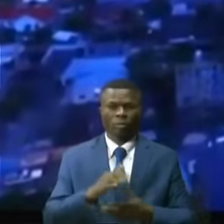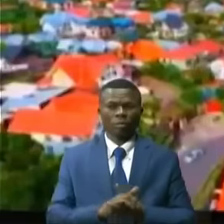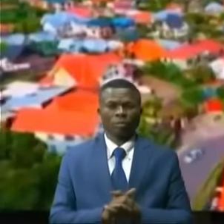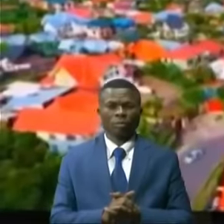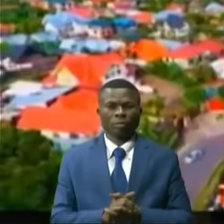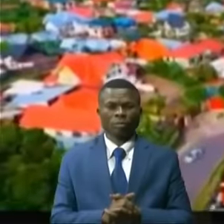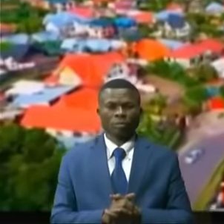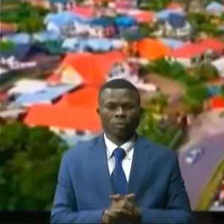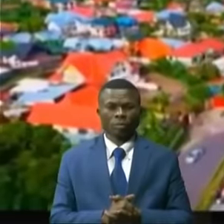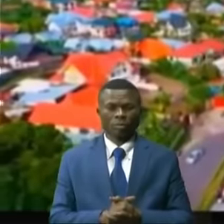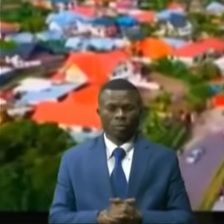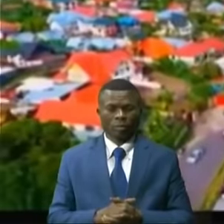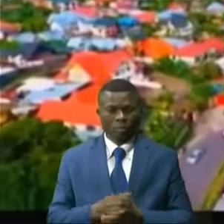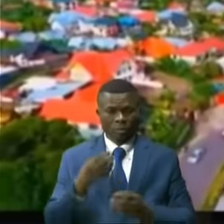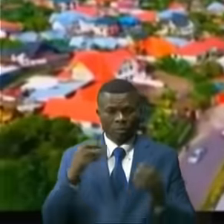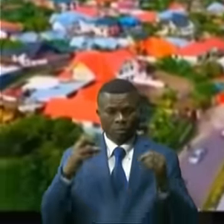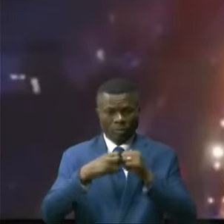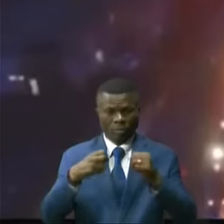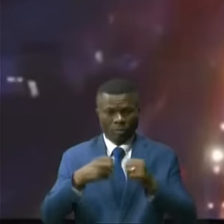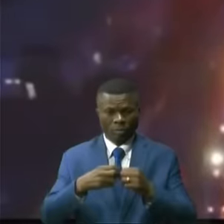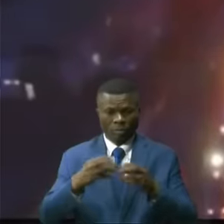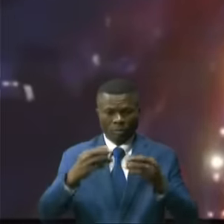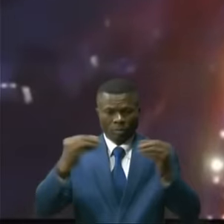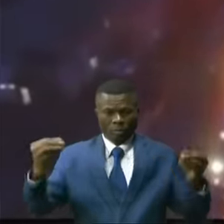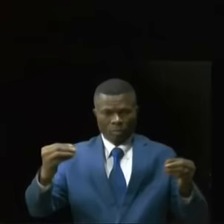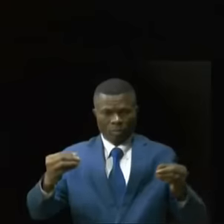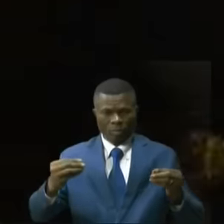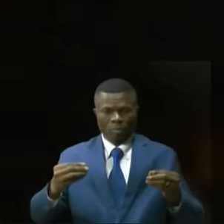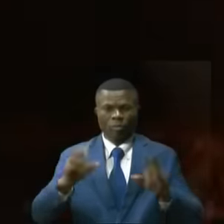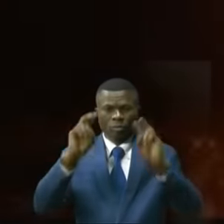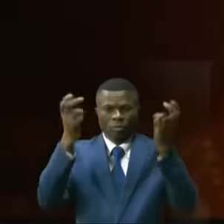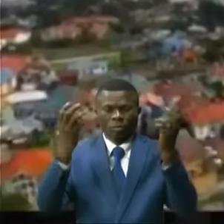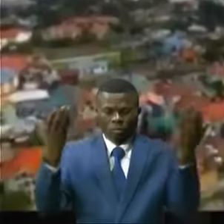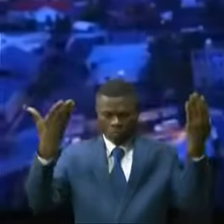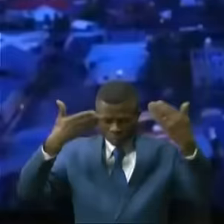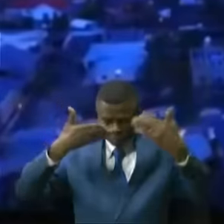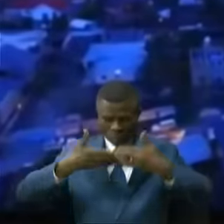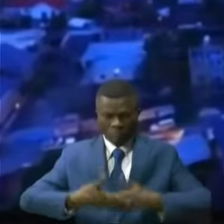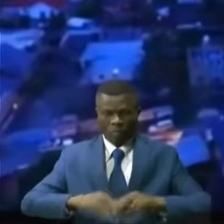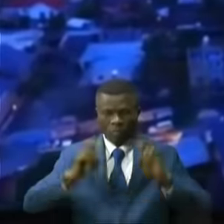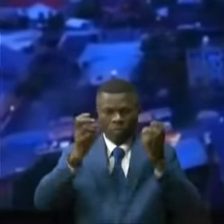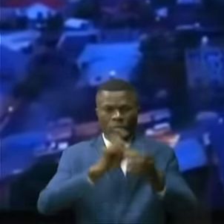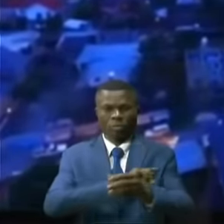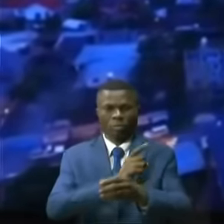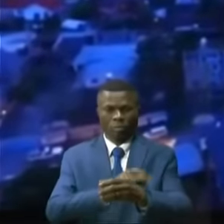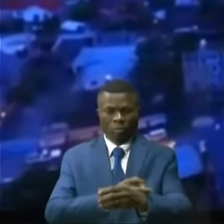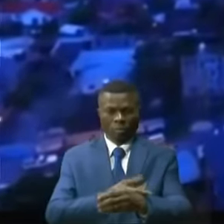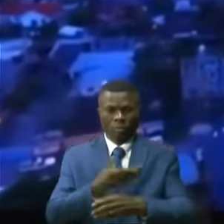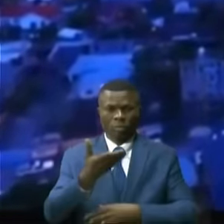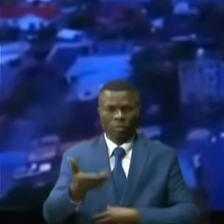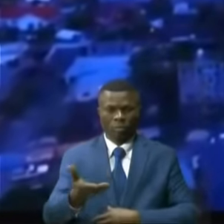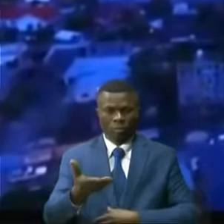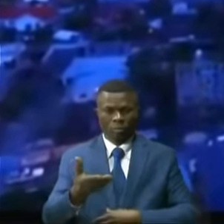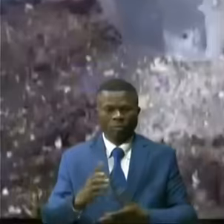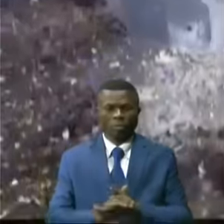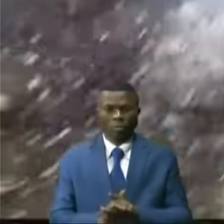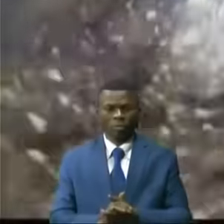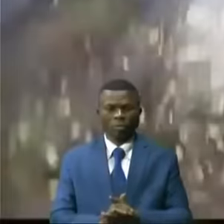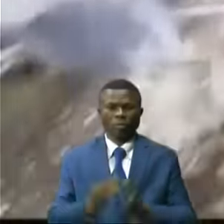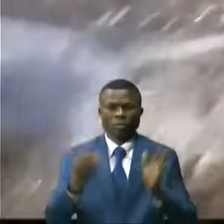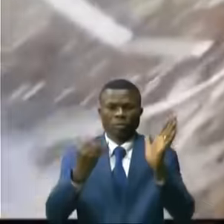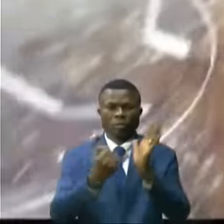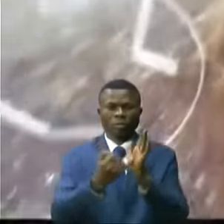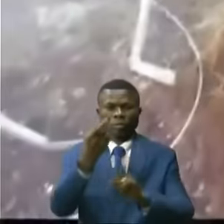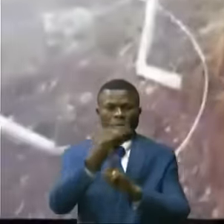période de coupure de l'énergie électrique qui a plongé la quasi totalité de la ville de Goma dans l'obscurité le Lendi 6 novembre